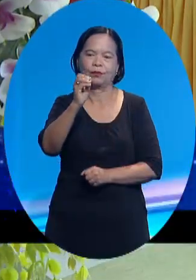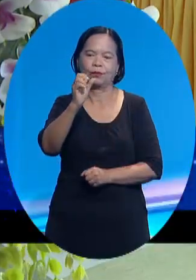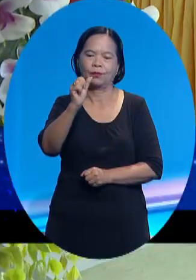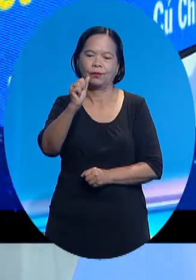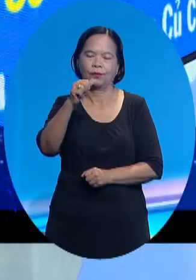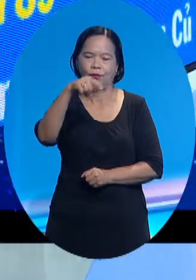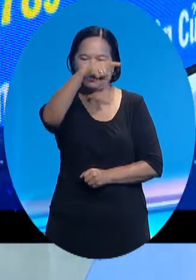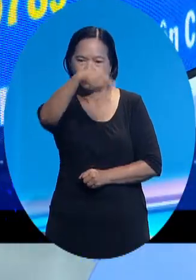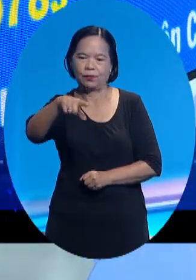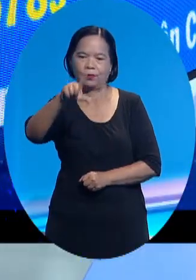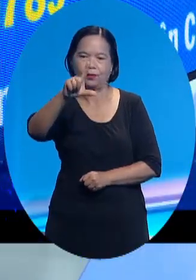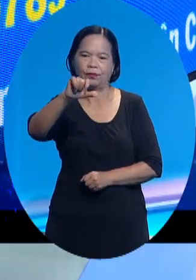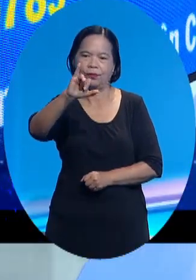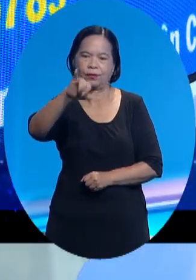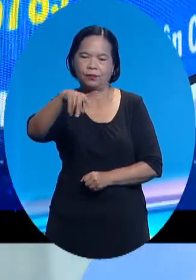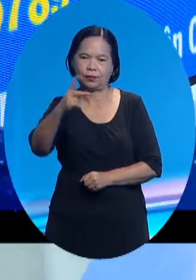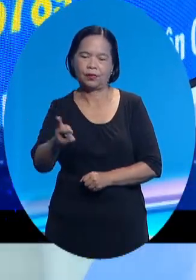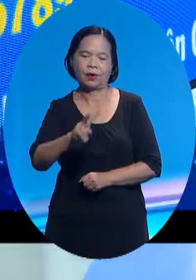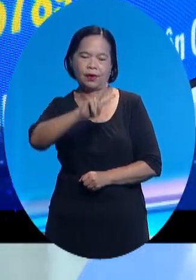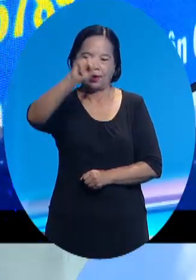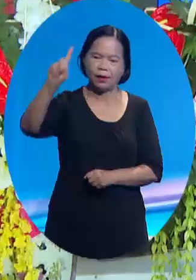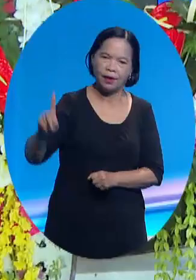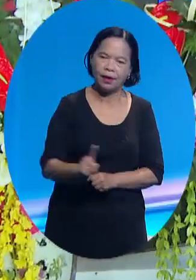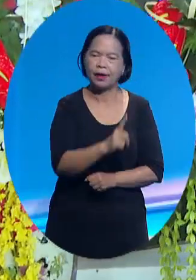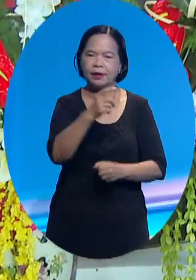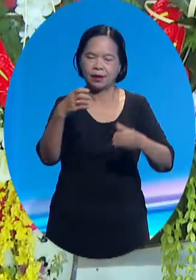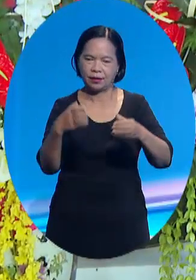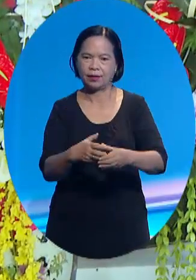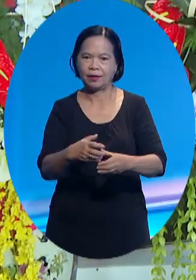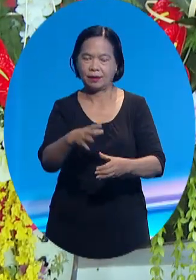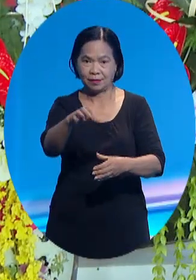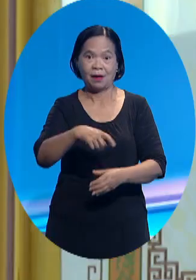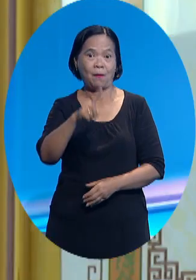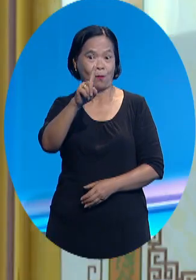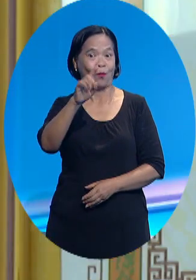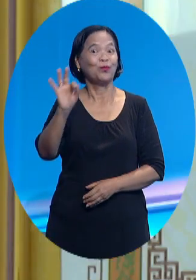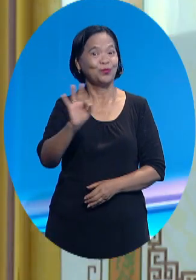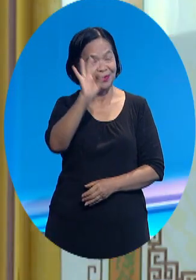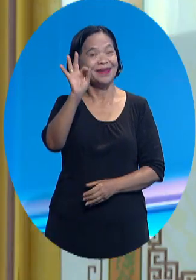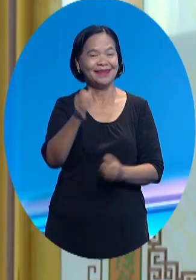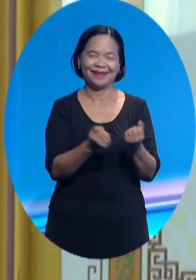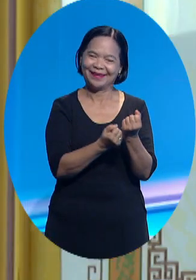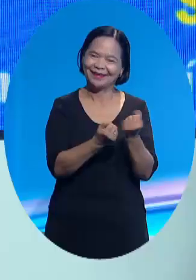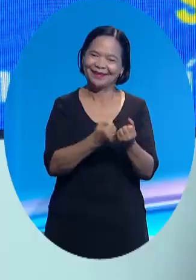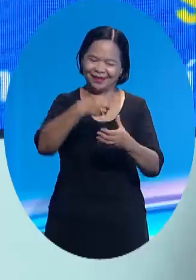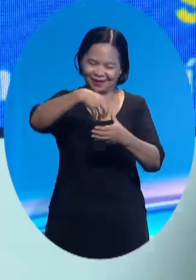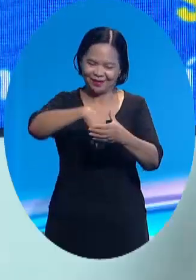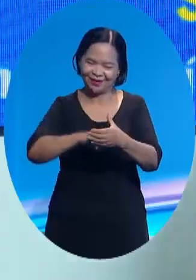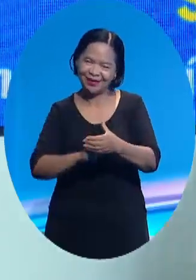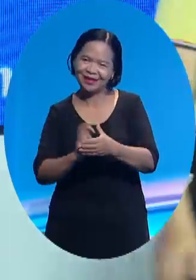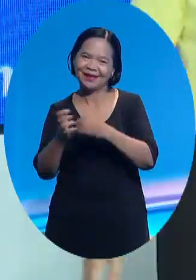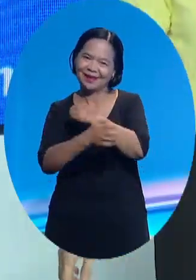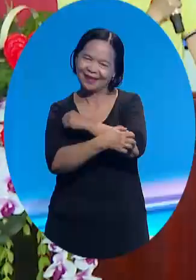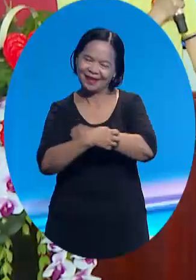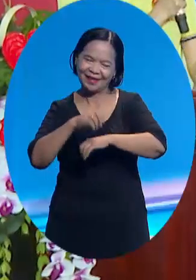ngàn thực khách tham dự được biết qua hai ngày hội chay ban tổ chức nhận được tổng cộng gần 1 tỷ đồng ủng hộ quỷ Vì Người Nghèo của Chi